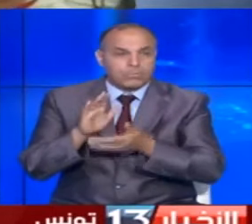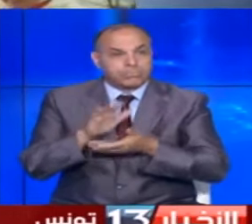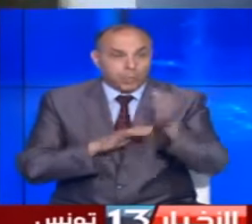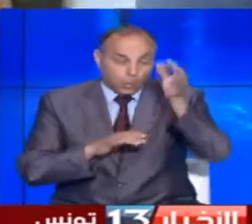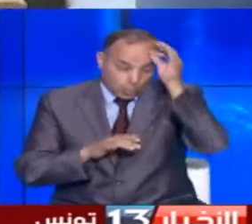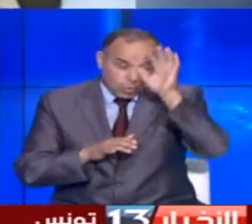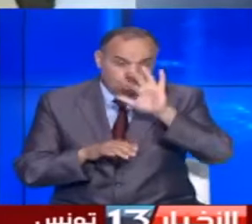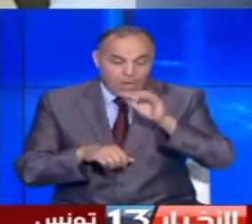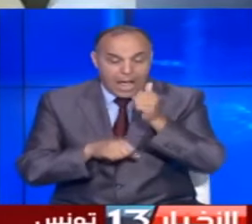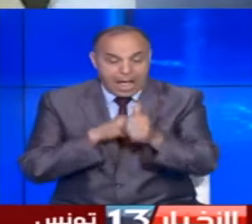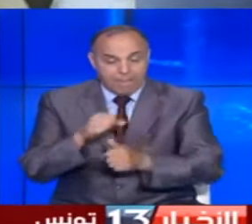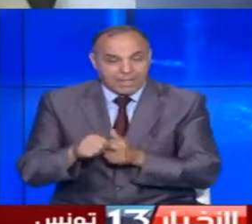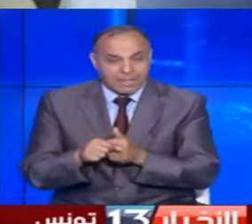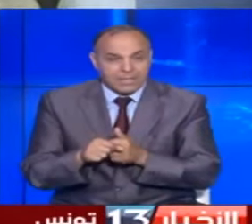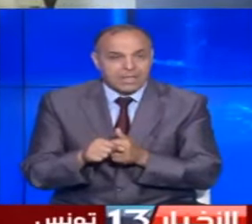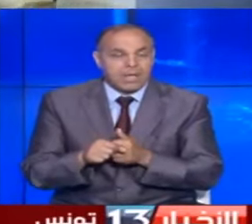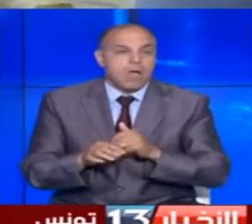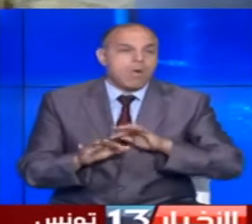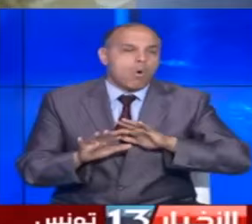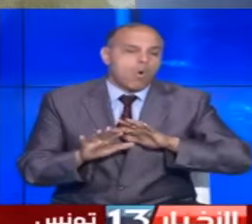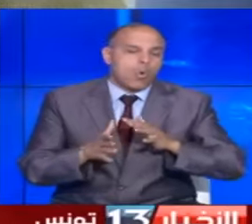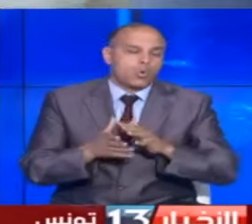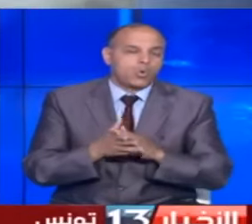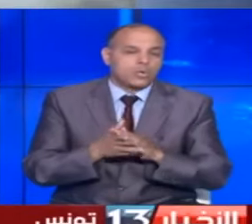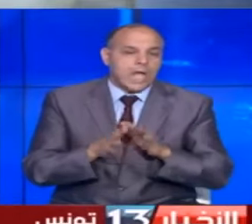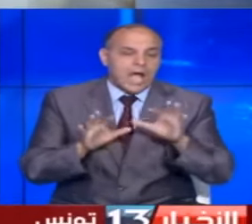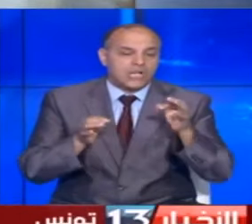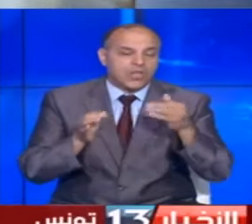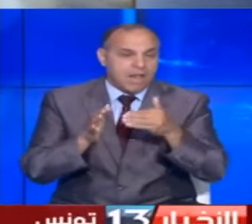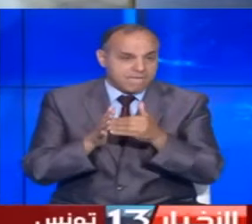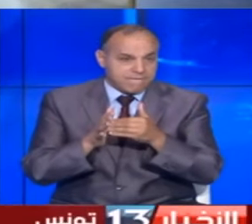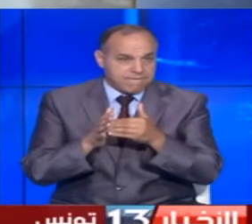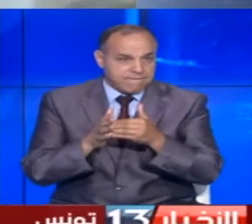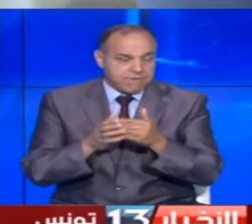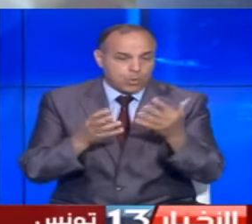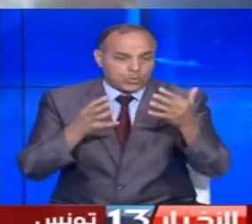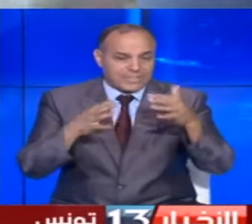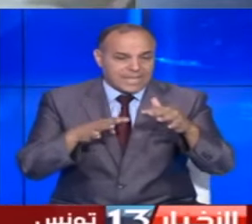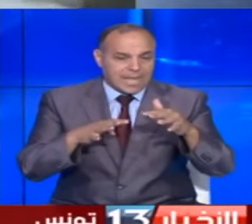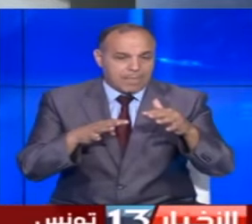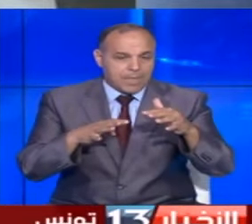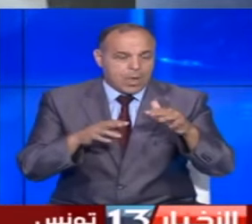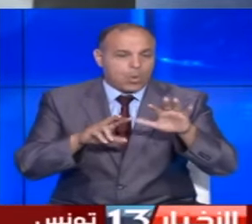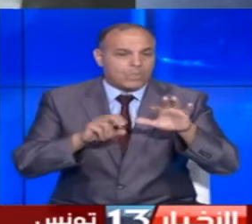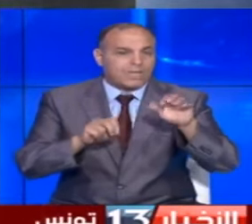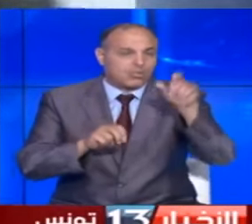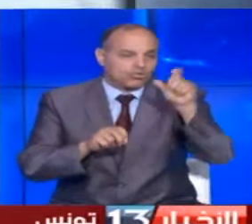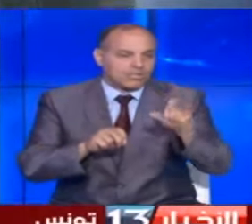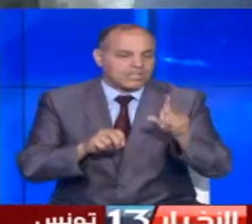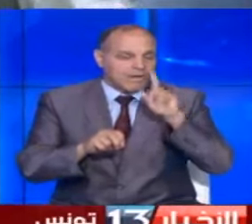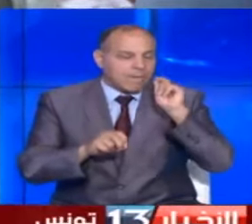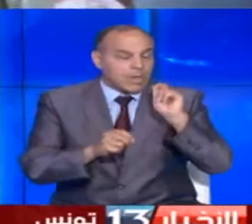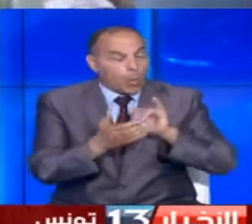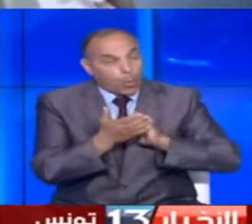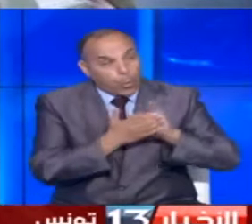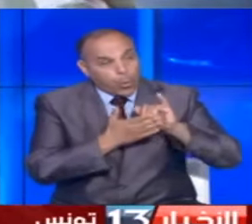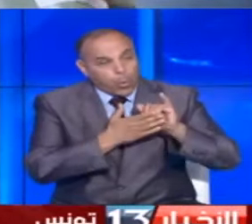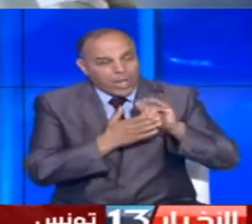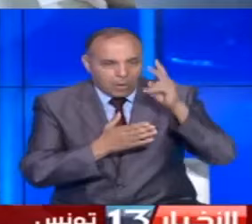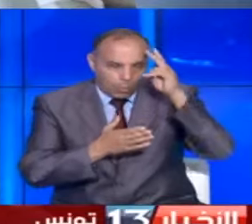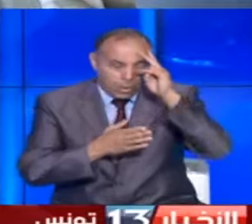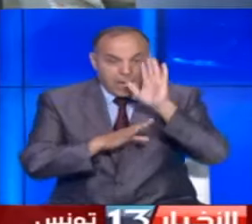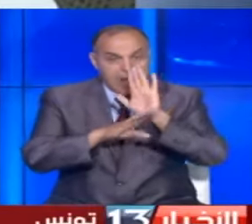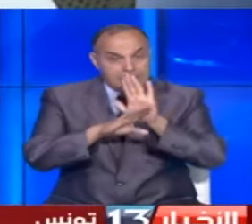لهذه السنه كان في حدود عشره الاف وتسعمائه وثمانين حاج وحاجه ستا